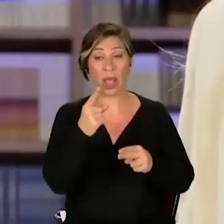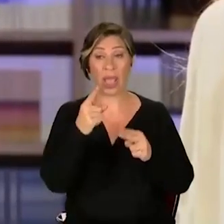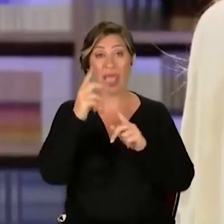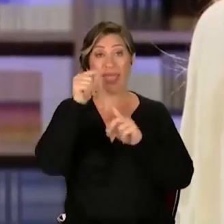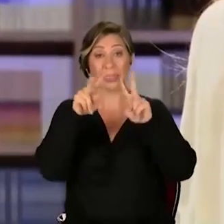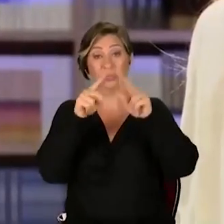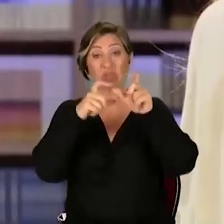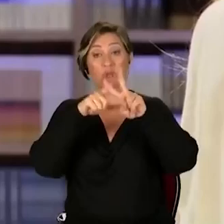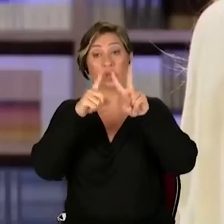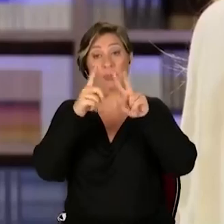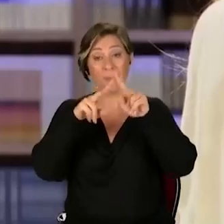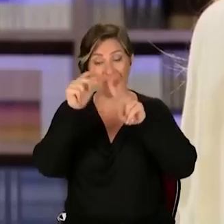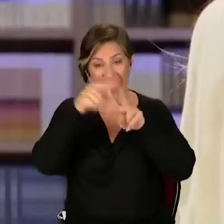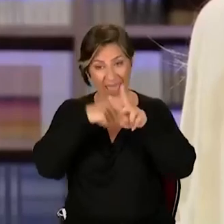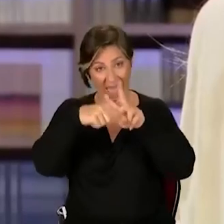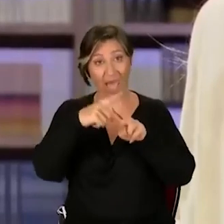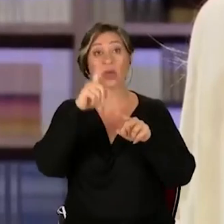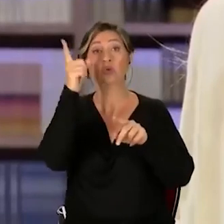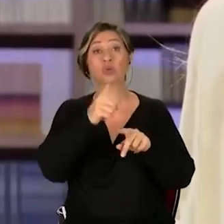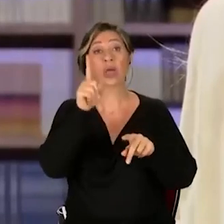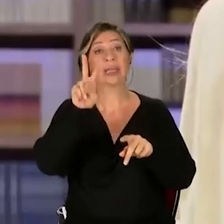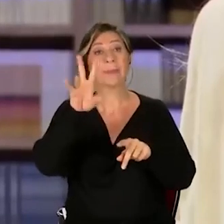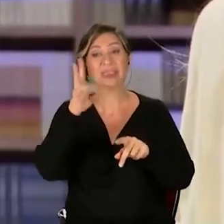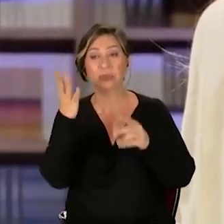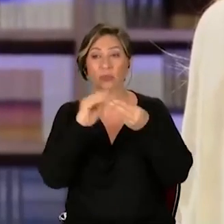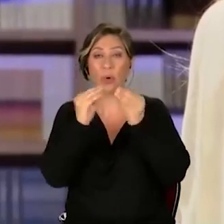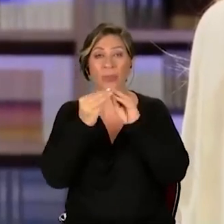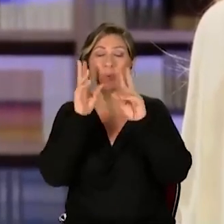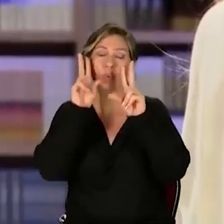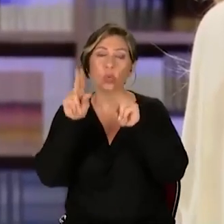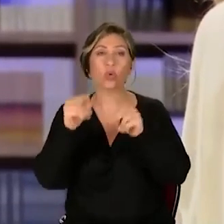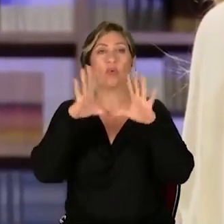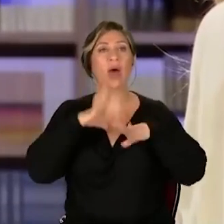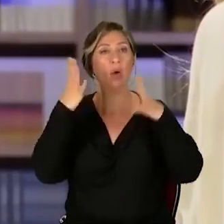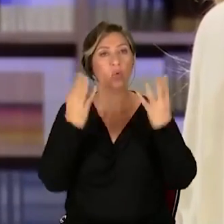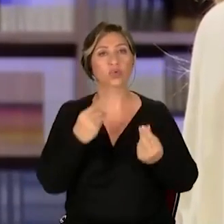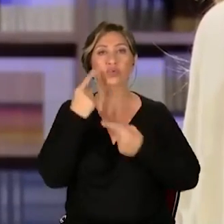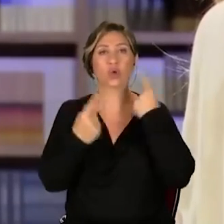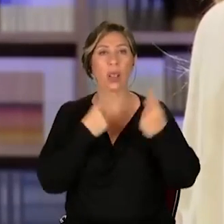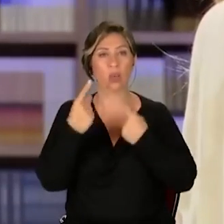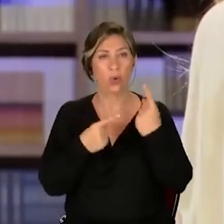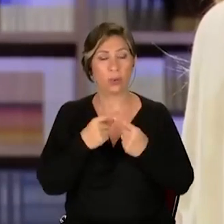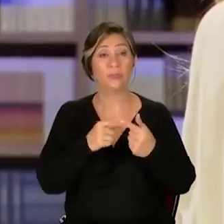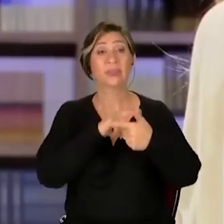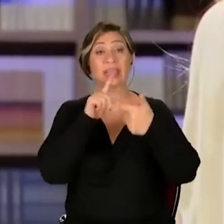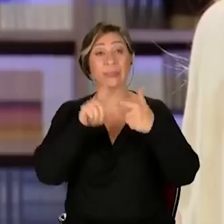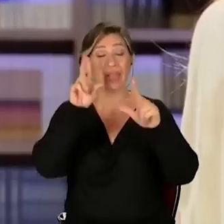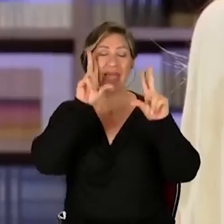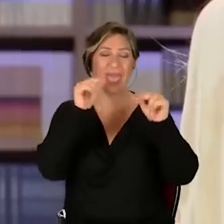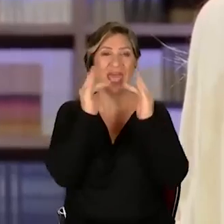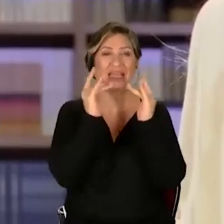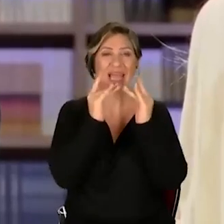insomnia, %25 oranında ise problemli uykunun var olduğu söyleniyor. Bir yatak